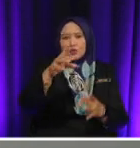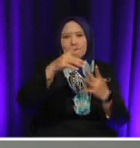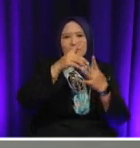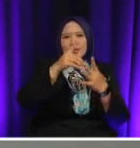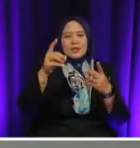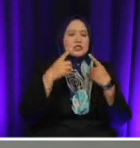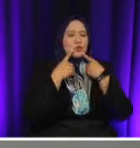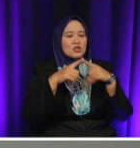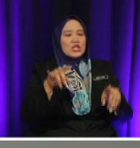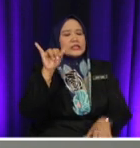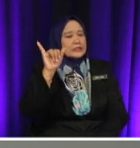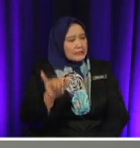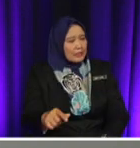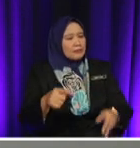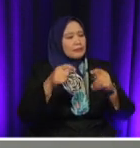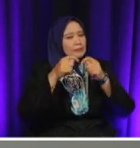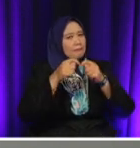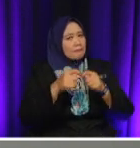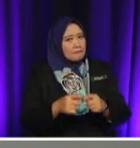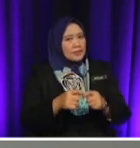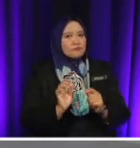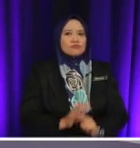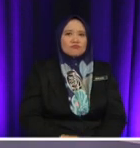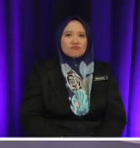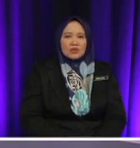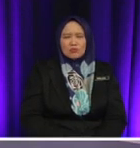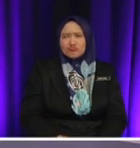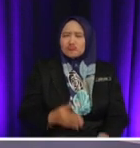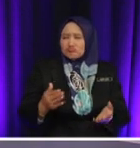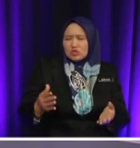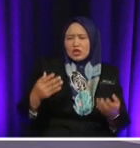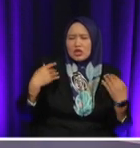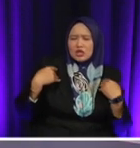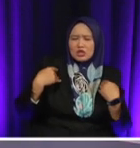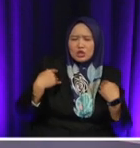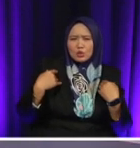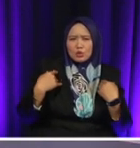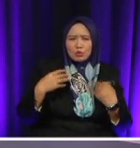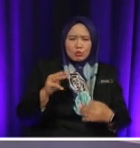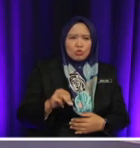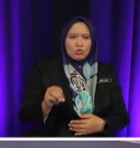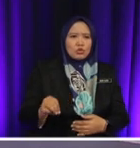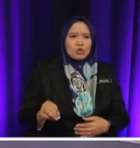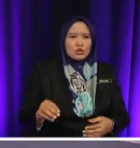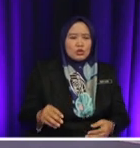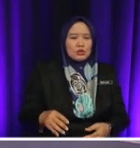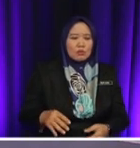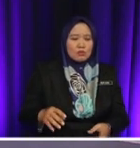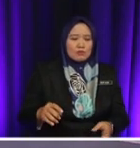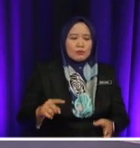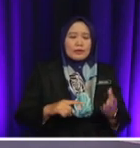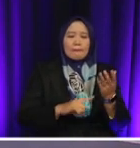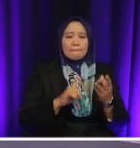setengah murid dia nak mencari jawapan tapi yang ini kita cari jawapan yang salah dahulu